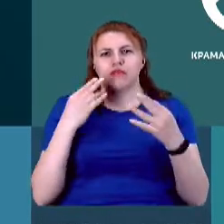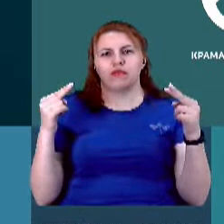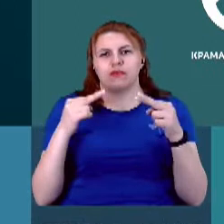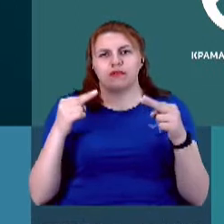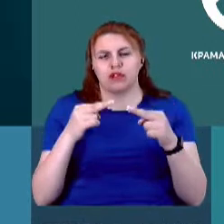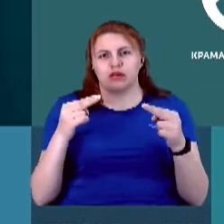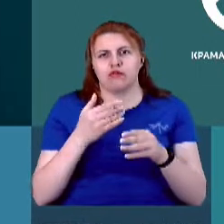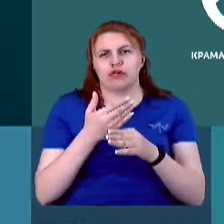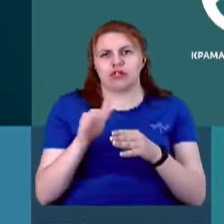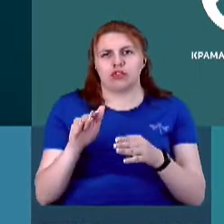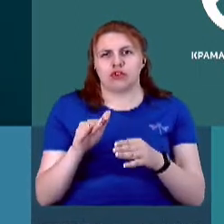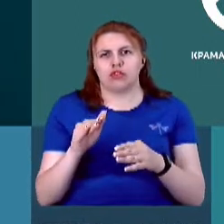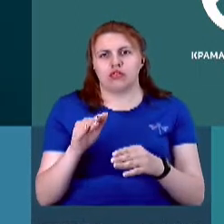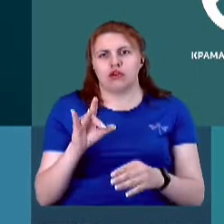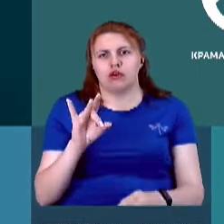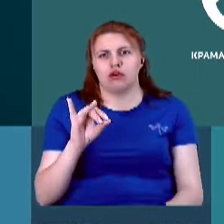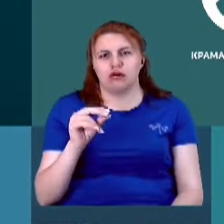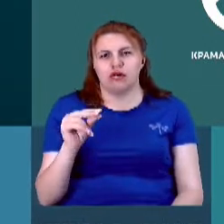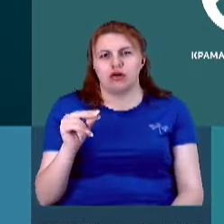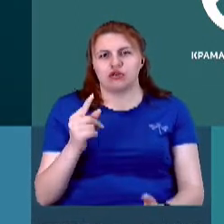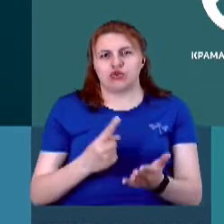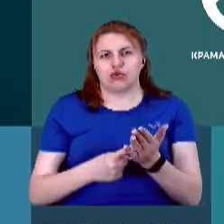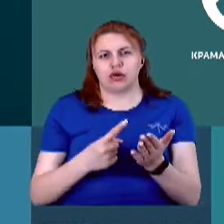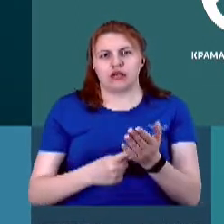частина речдоказів зникла.